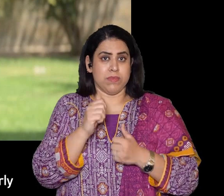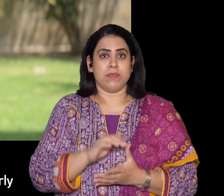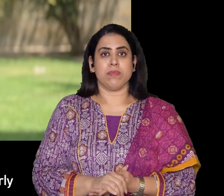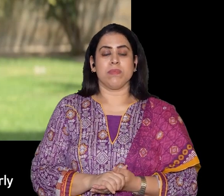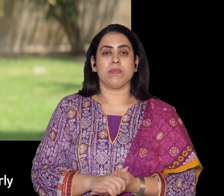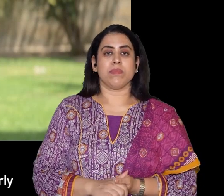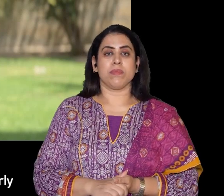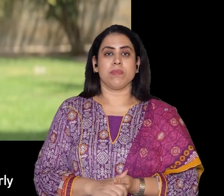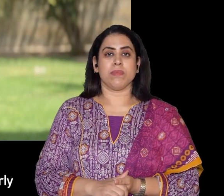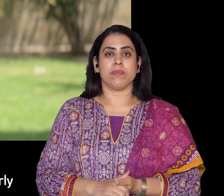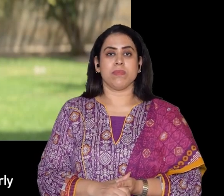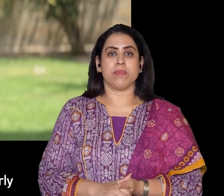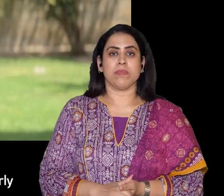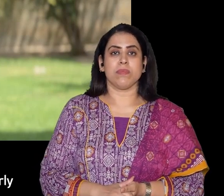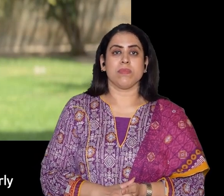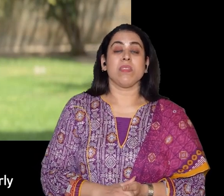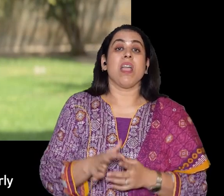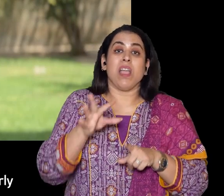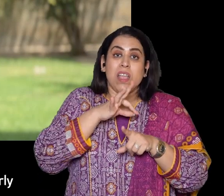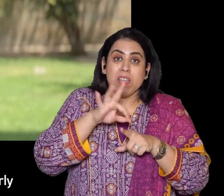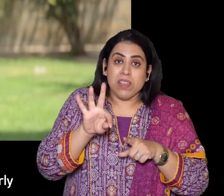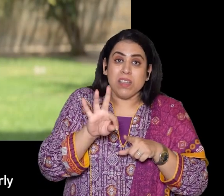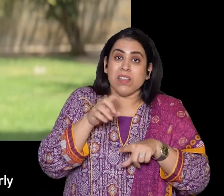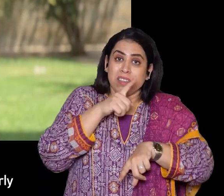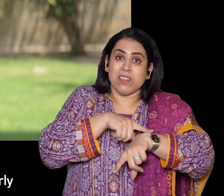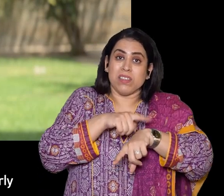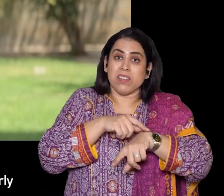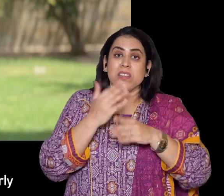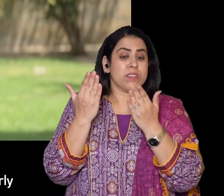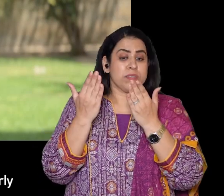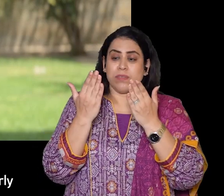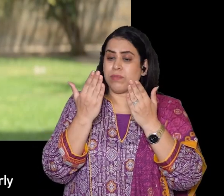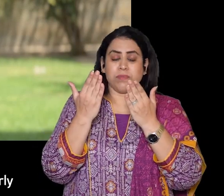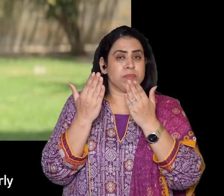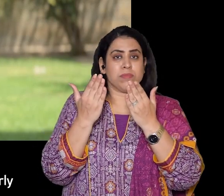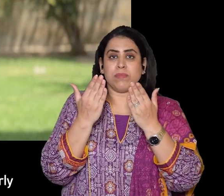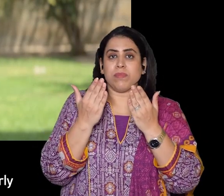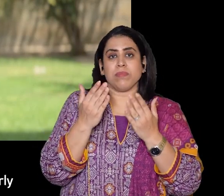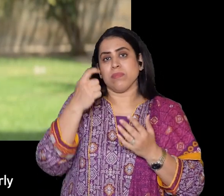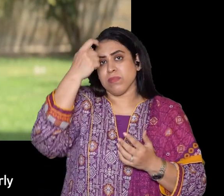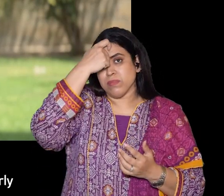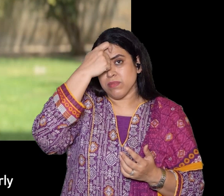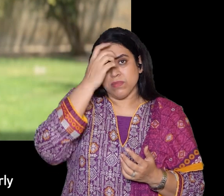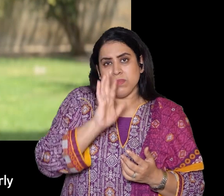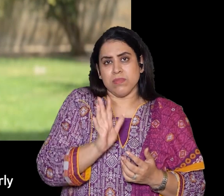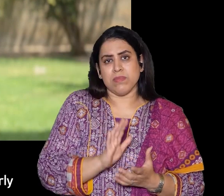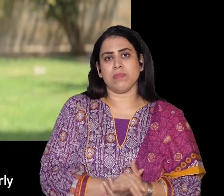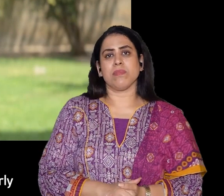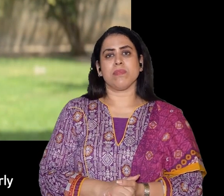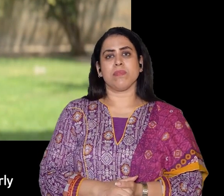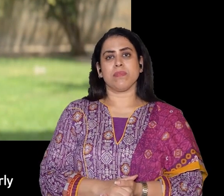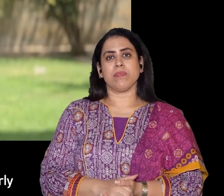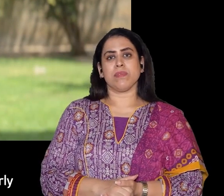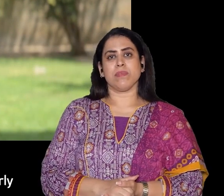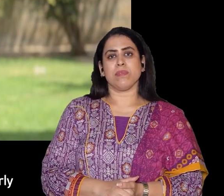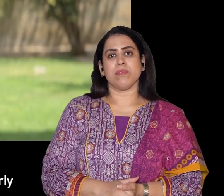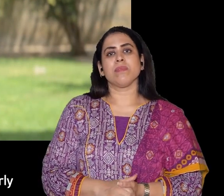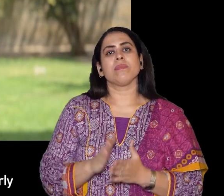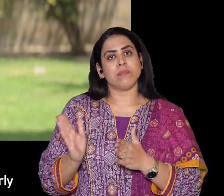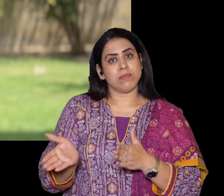यूज़ करती हूँ ताकि और नाइट टाइम में या पढ़ने के वक्त किसी भी वक्त मुझे कोई प्रॉब्लम्स ना